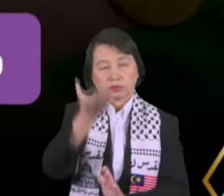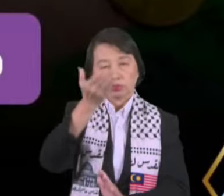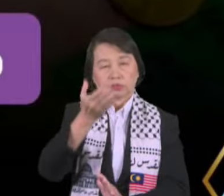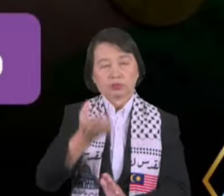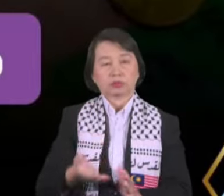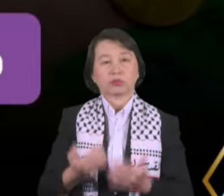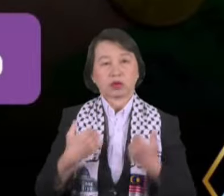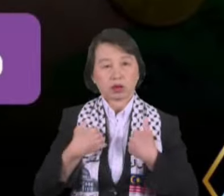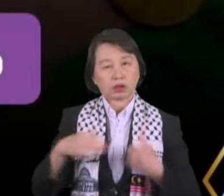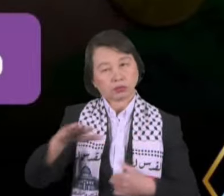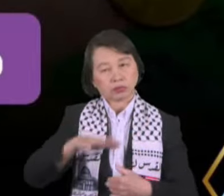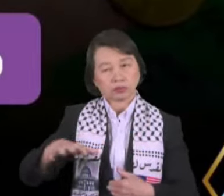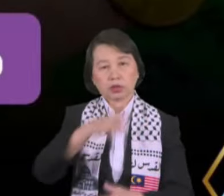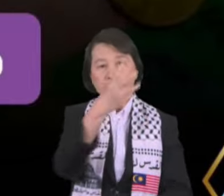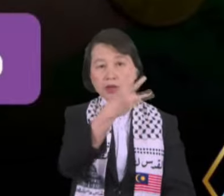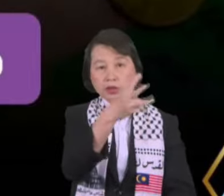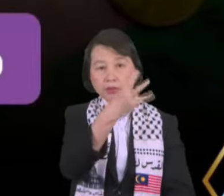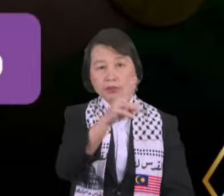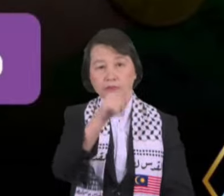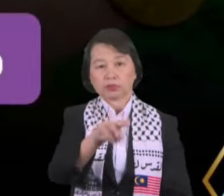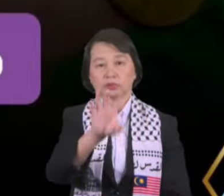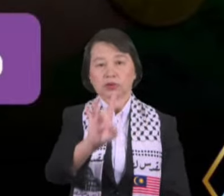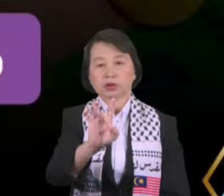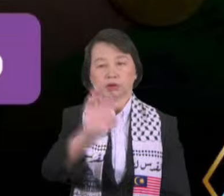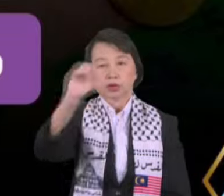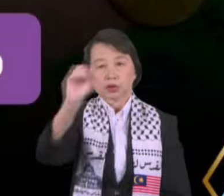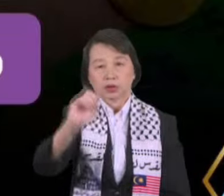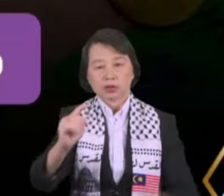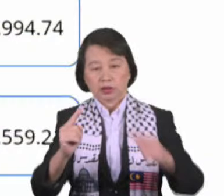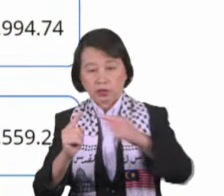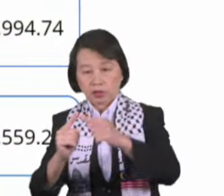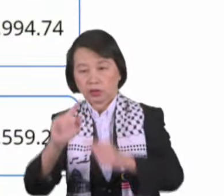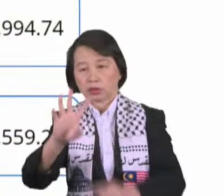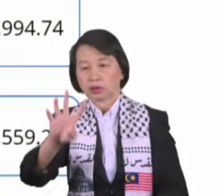penjawat awam adalah antara 16.8% hingga